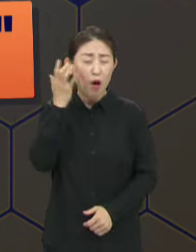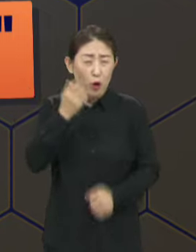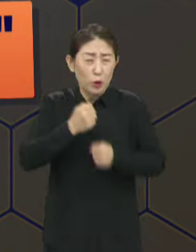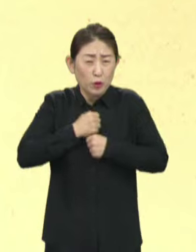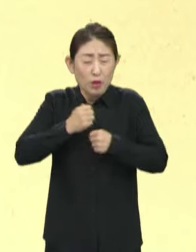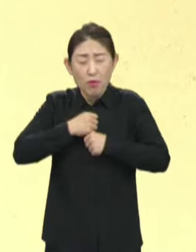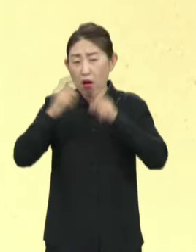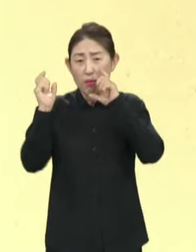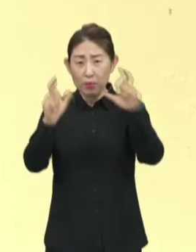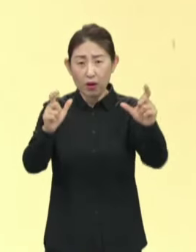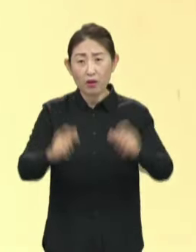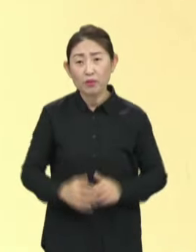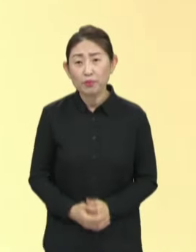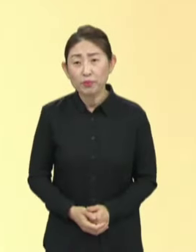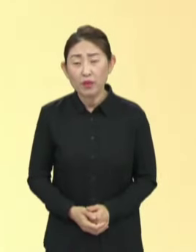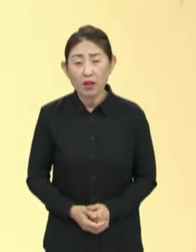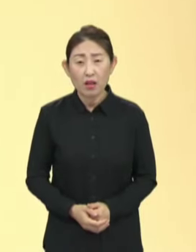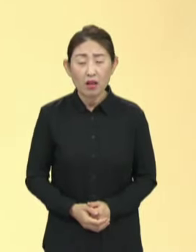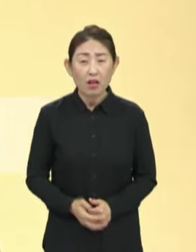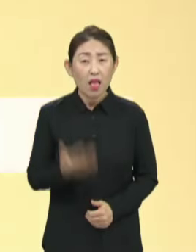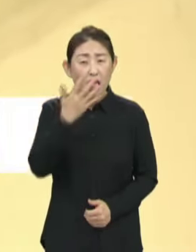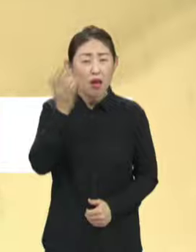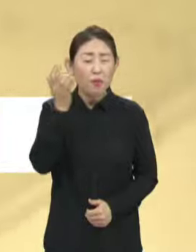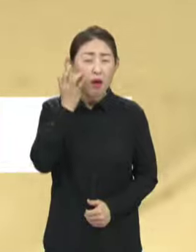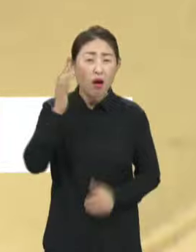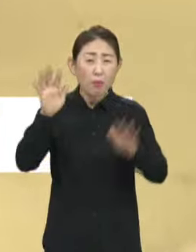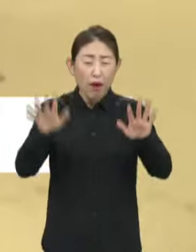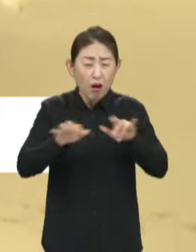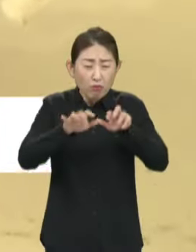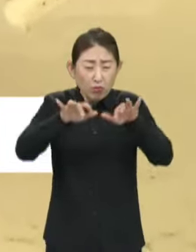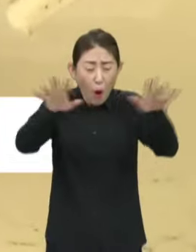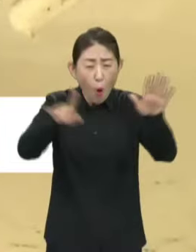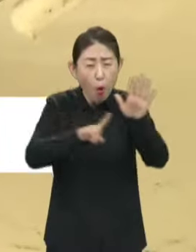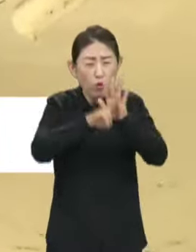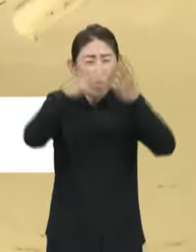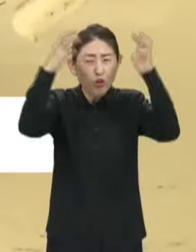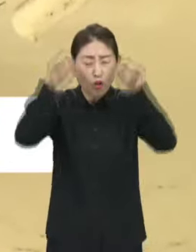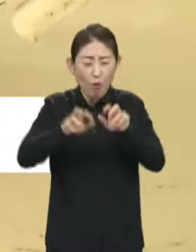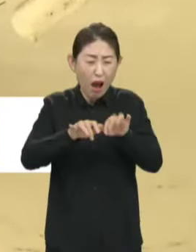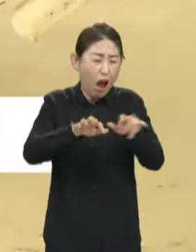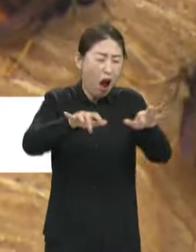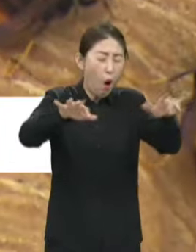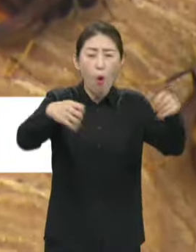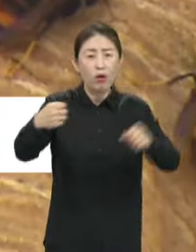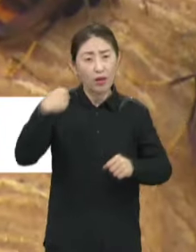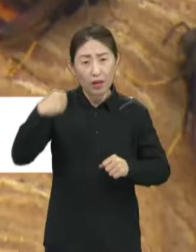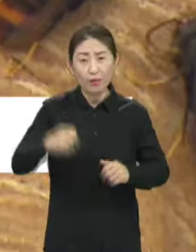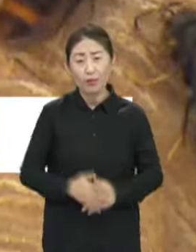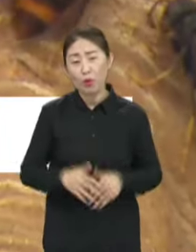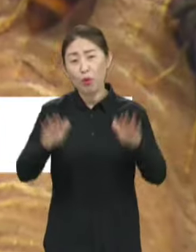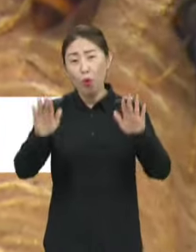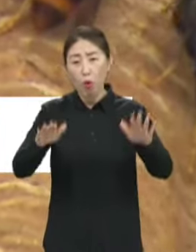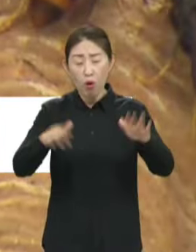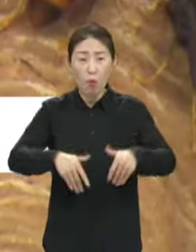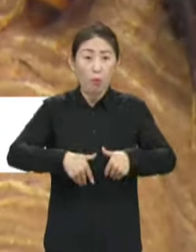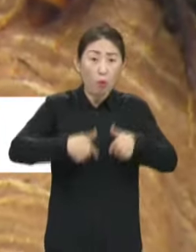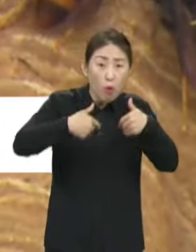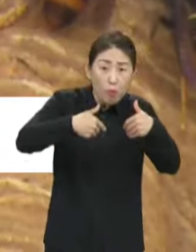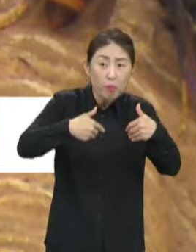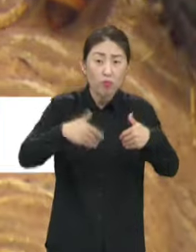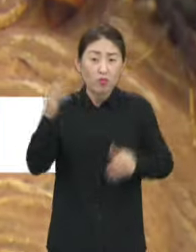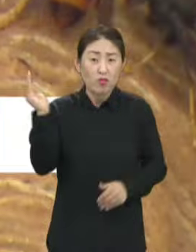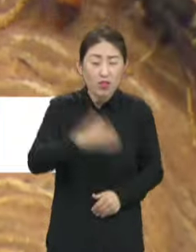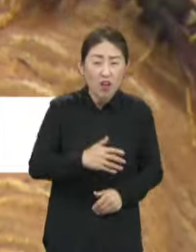발령했습니다. 통상 벌들은 기온이 높을수록 생육과 활동성이 왕성해지는데 올해 봄 이상